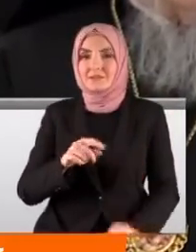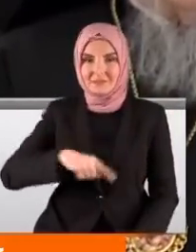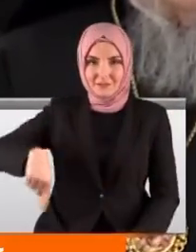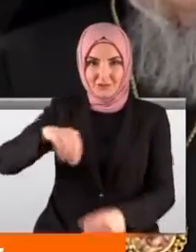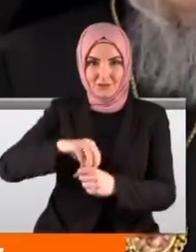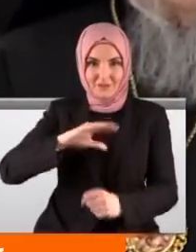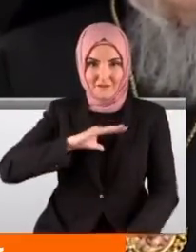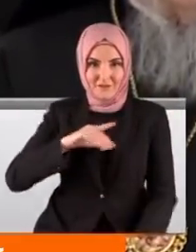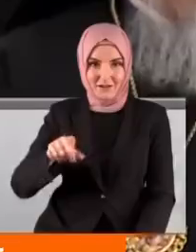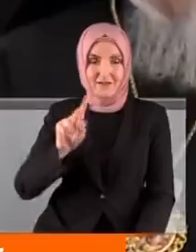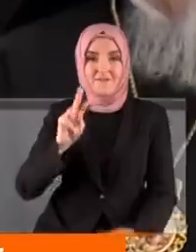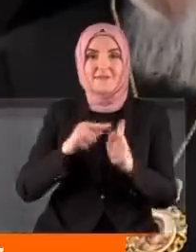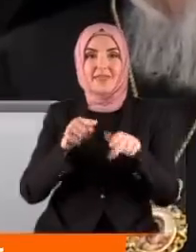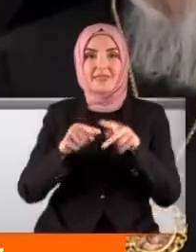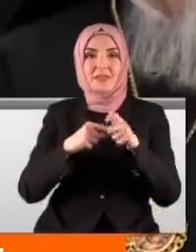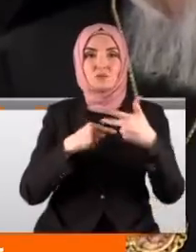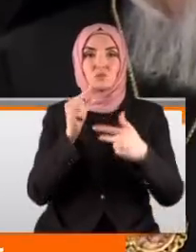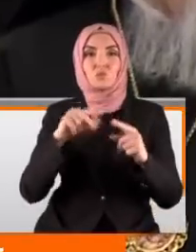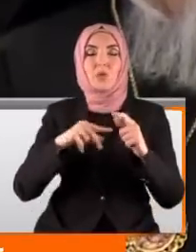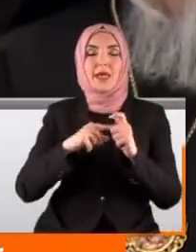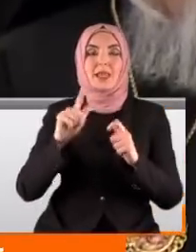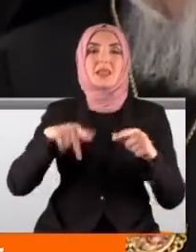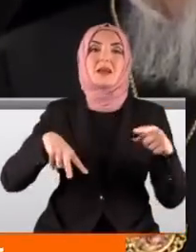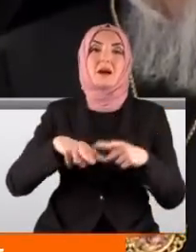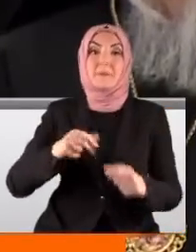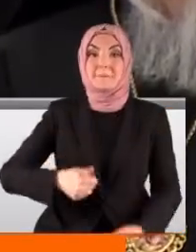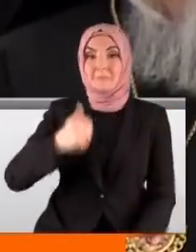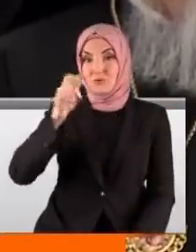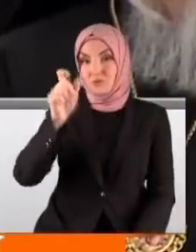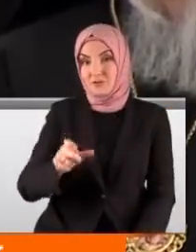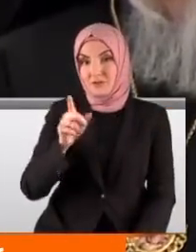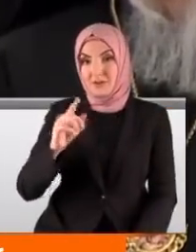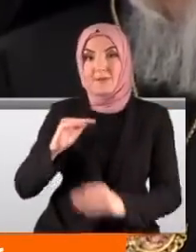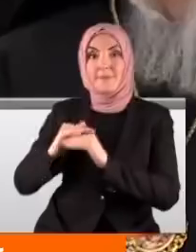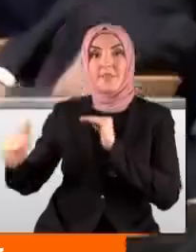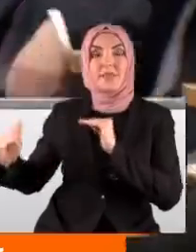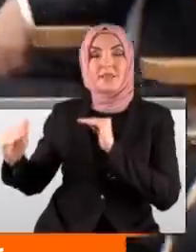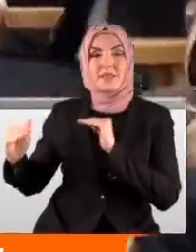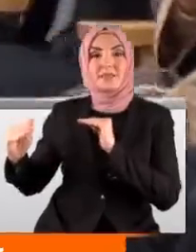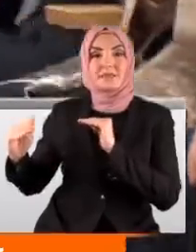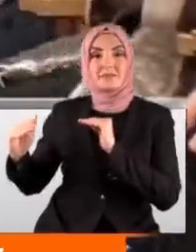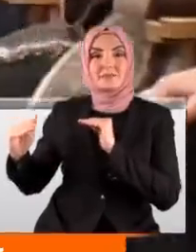Venezuela başkanına milletim adına hoş geldiniz diyorum.